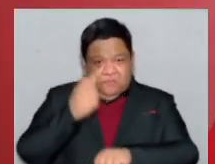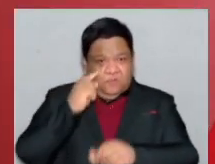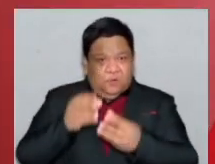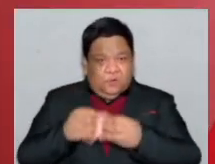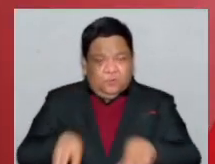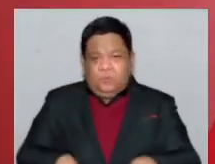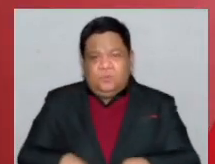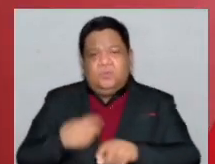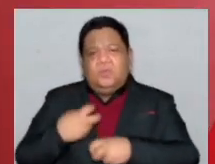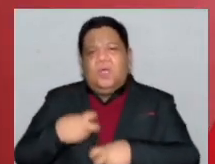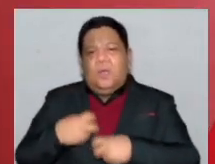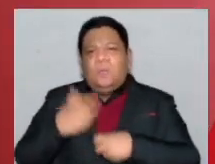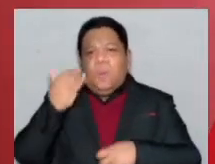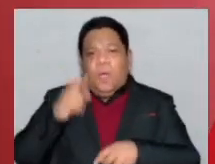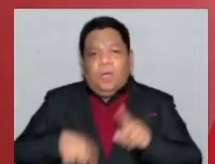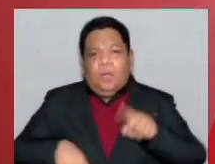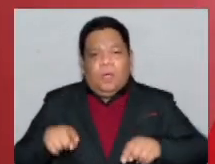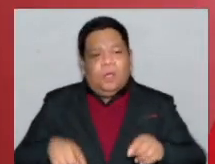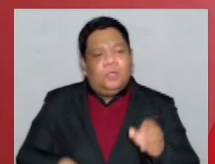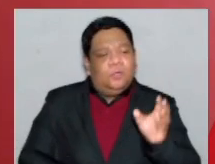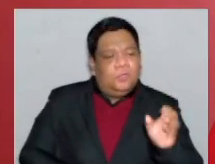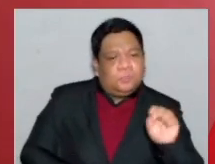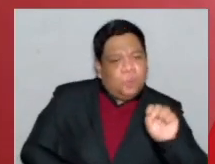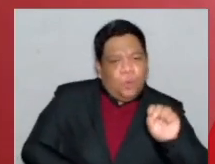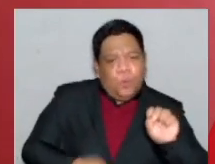May small, medium, large, extra jumbo.